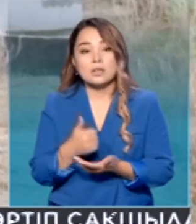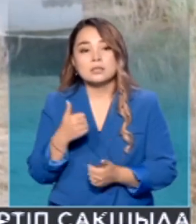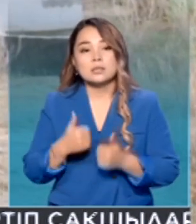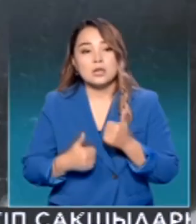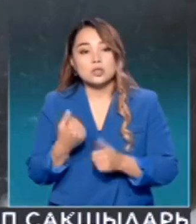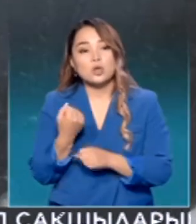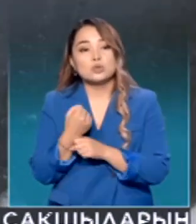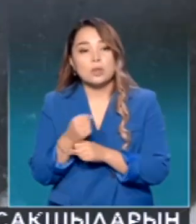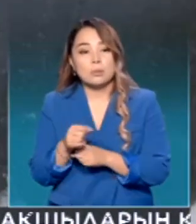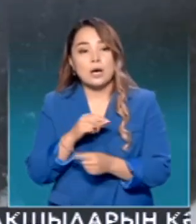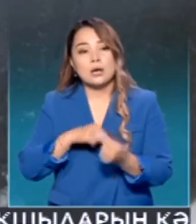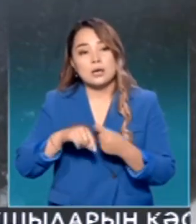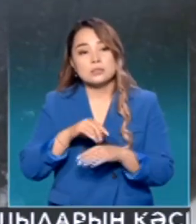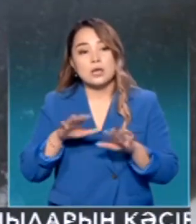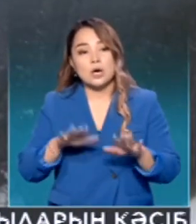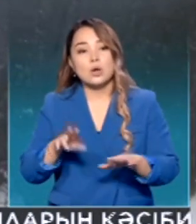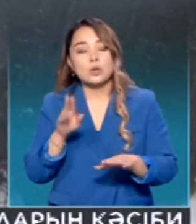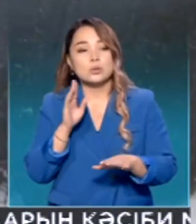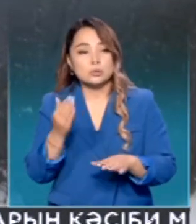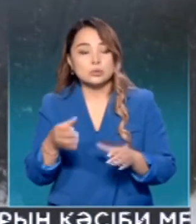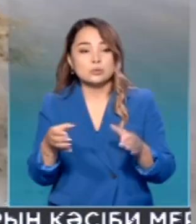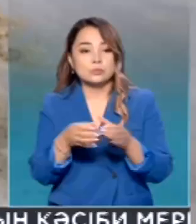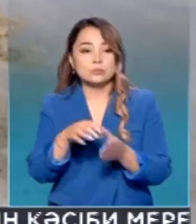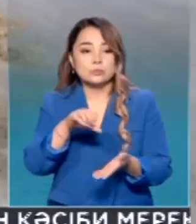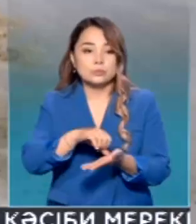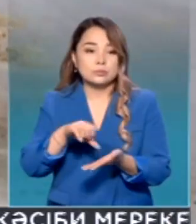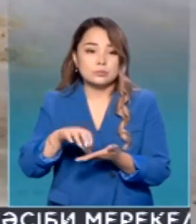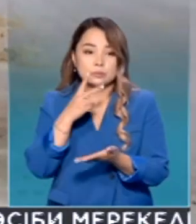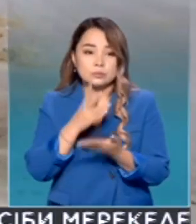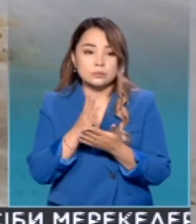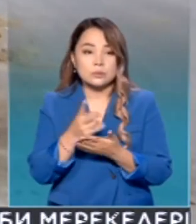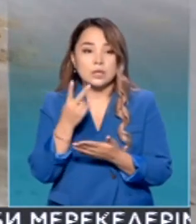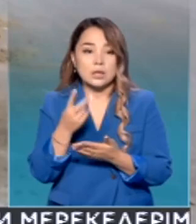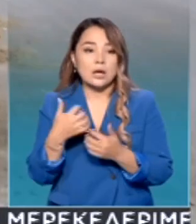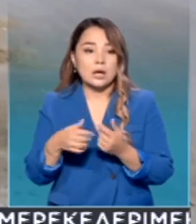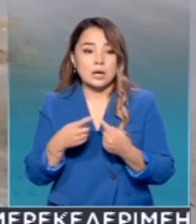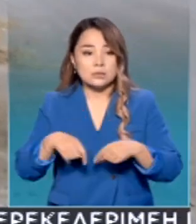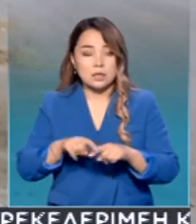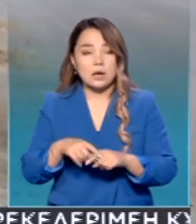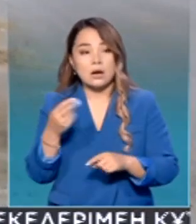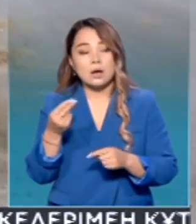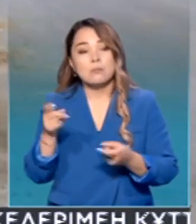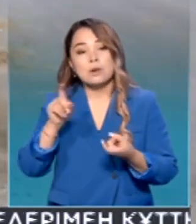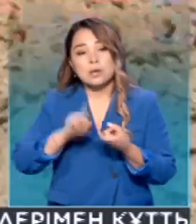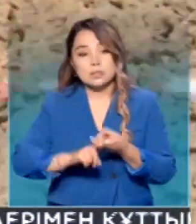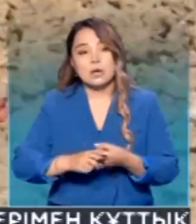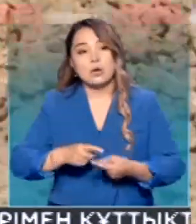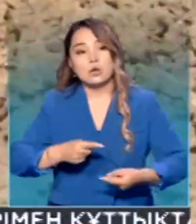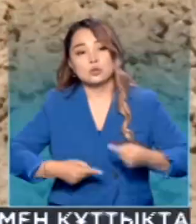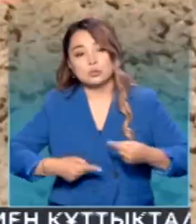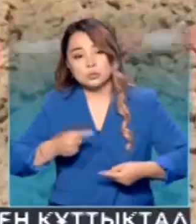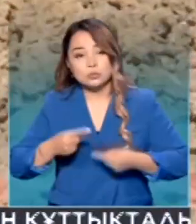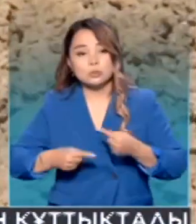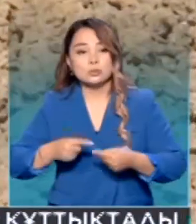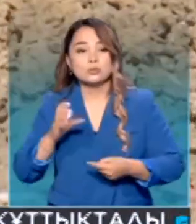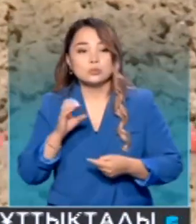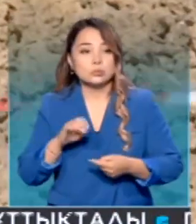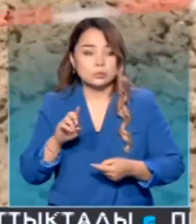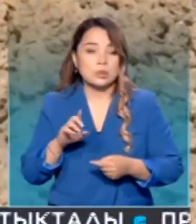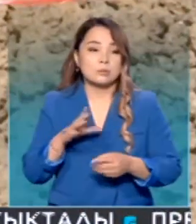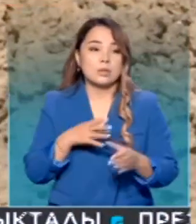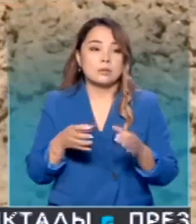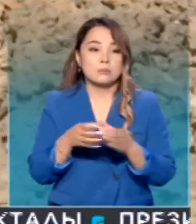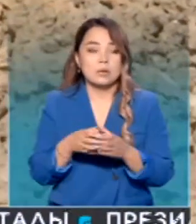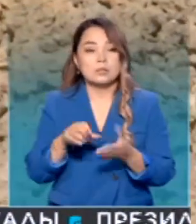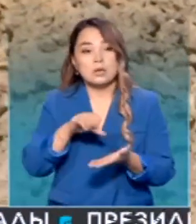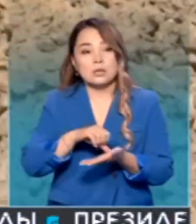ұтып алған кәсіпорын жұмысты субмердігерге жүктепті. Кейін екеуінің арасында қаржыға байланысты кикілжің туып, субмердігер бәрін